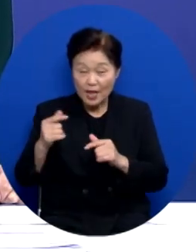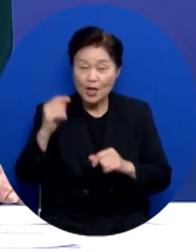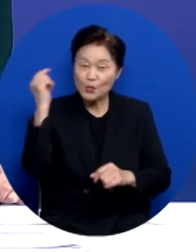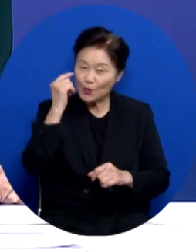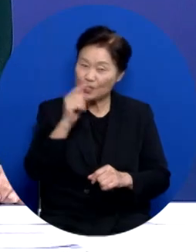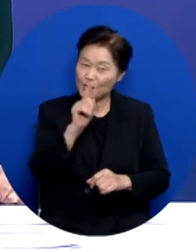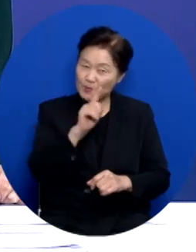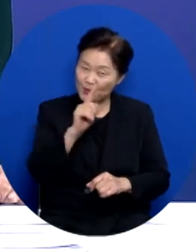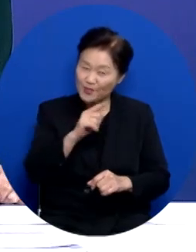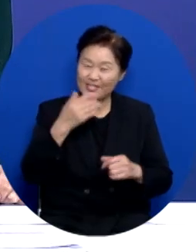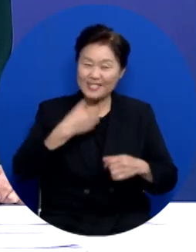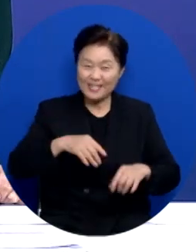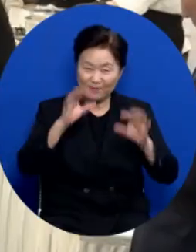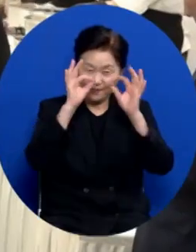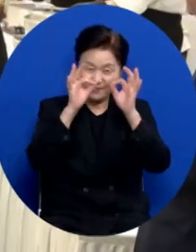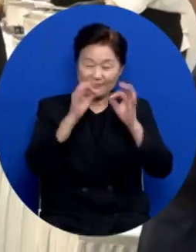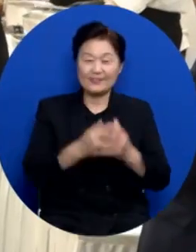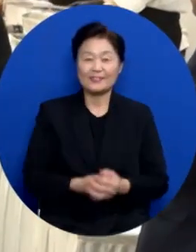기자가 찾아가 봤습니다.